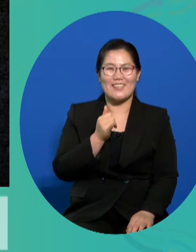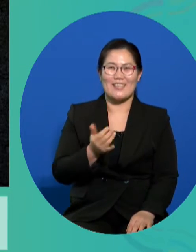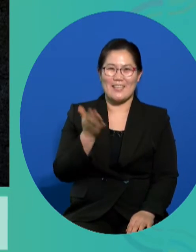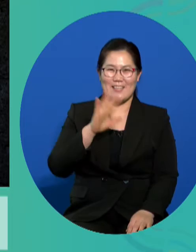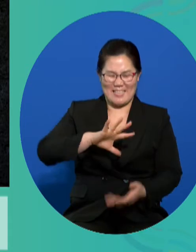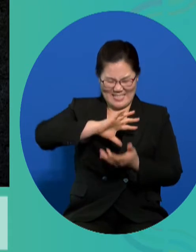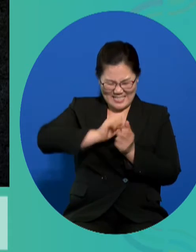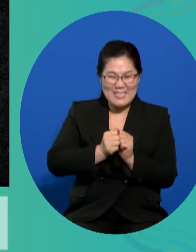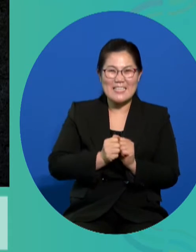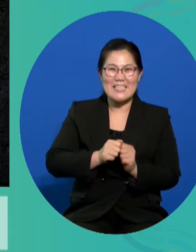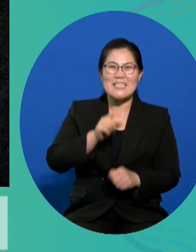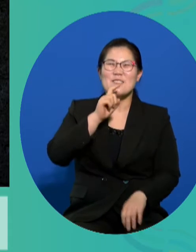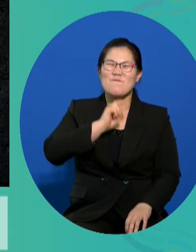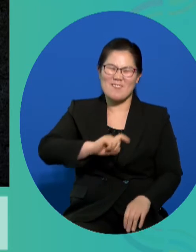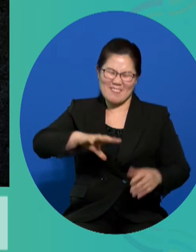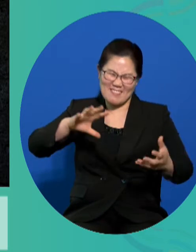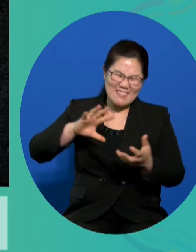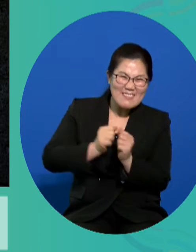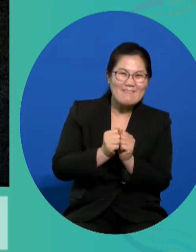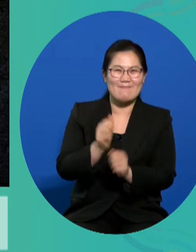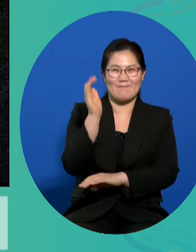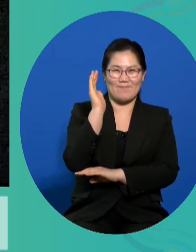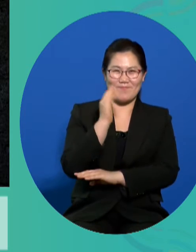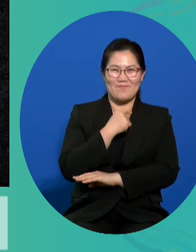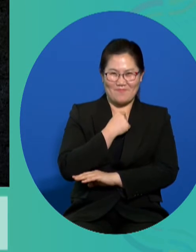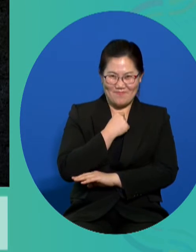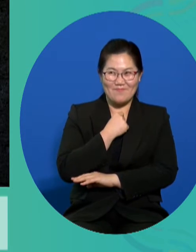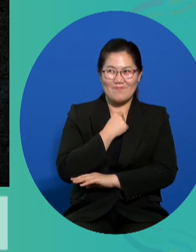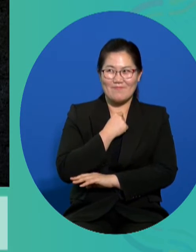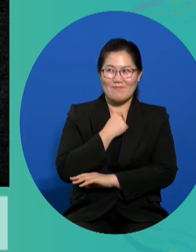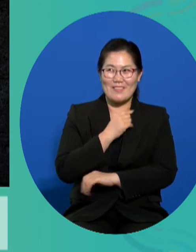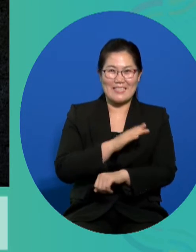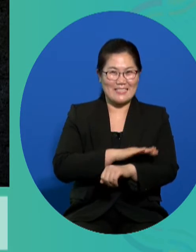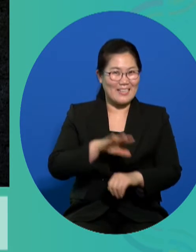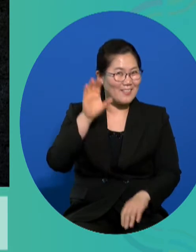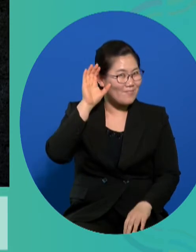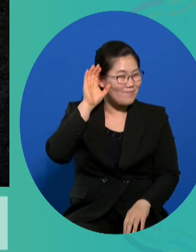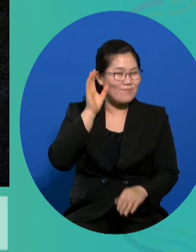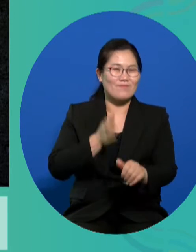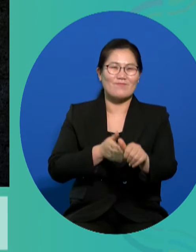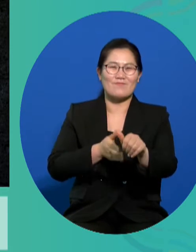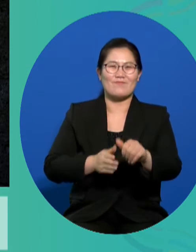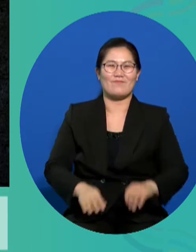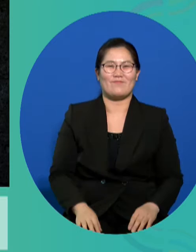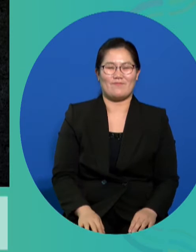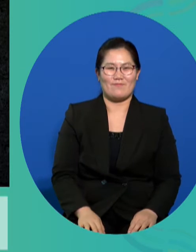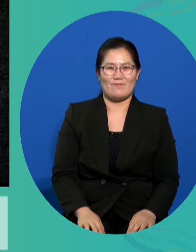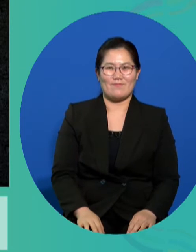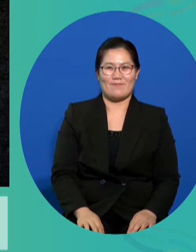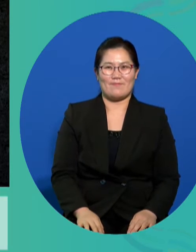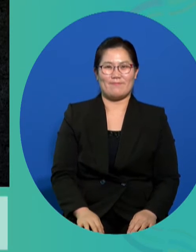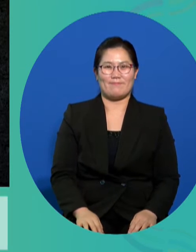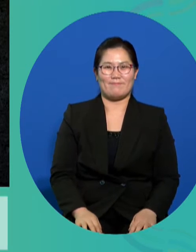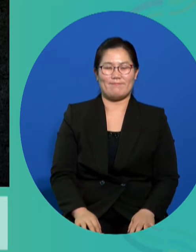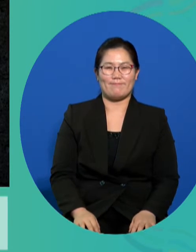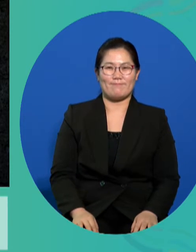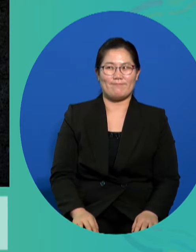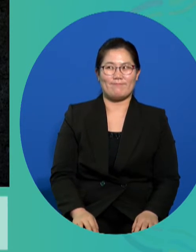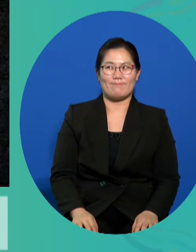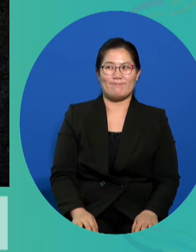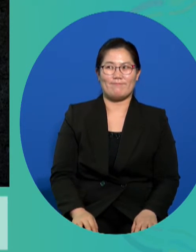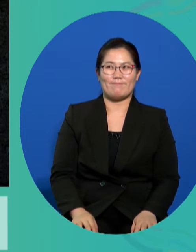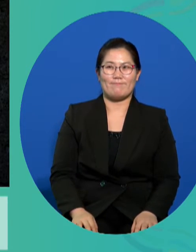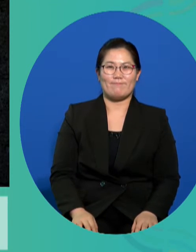안에 최대한 해서 끝날 테니까 한번 어떤 유산이 있었는지 경청해 주시면 대단히 고맙겠습니다.